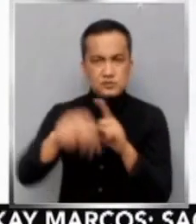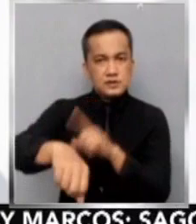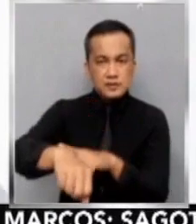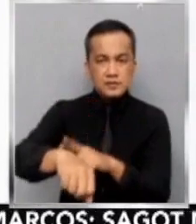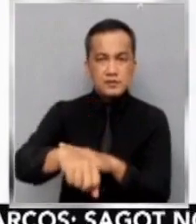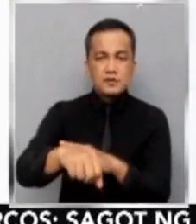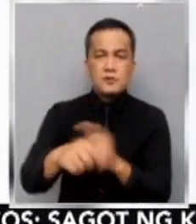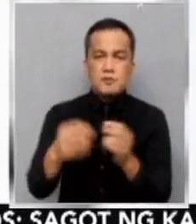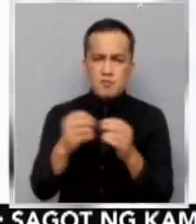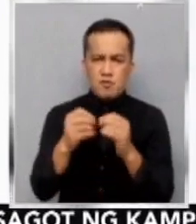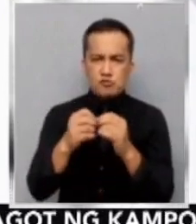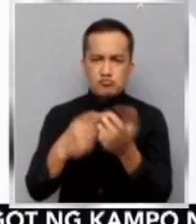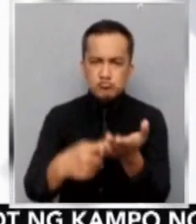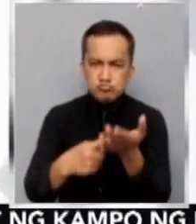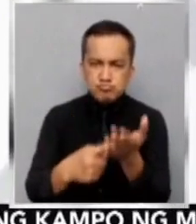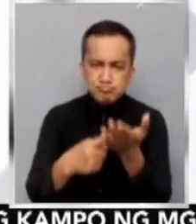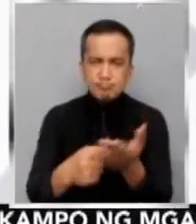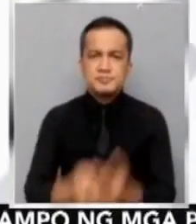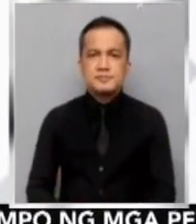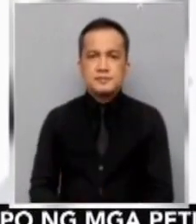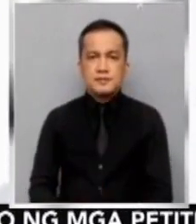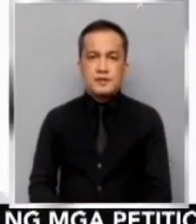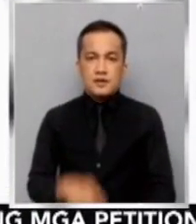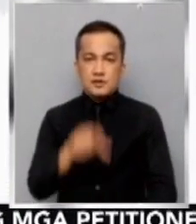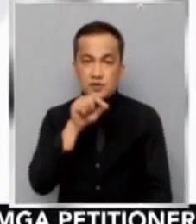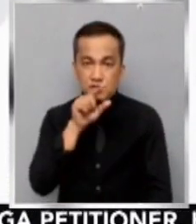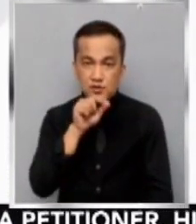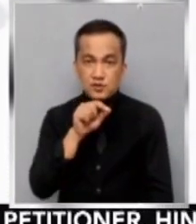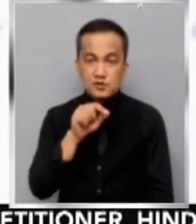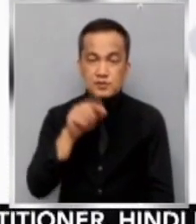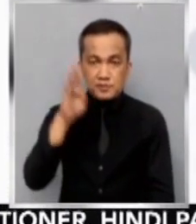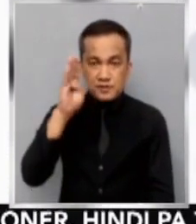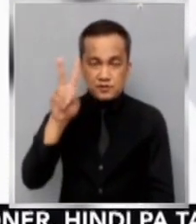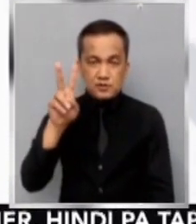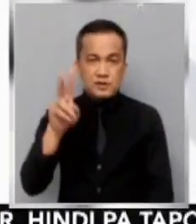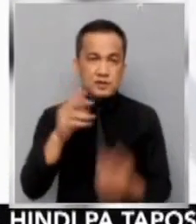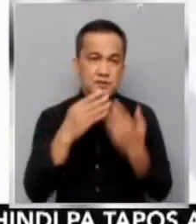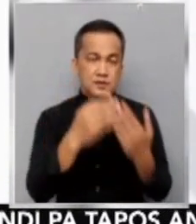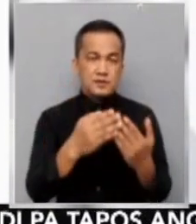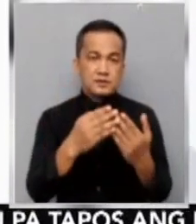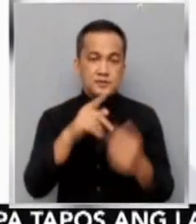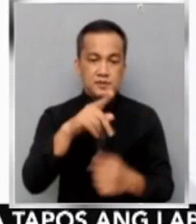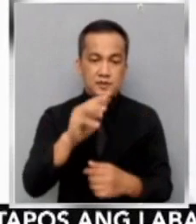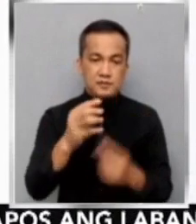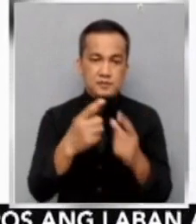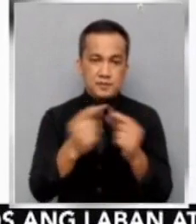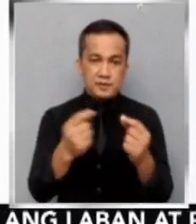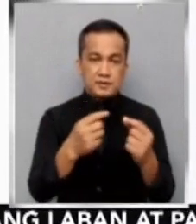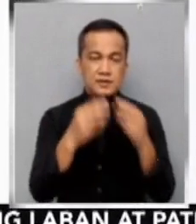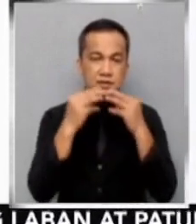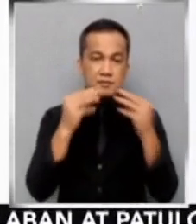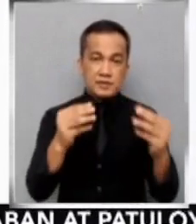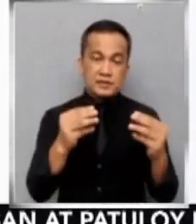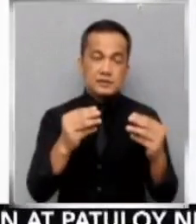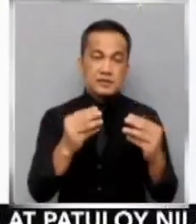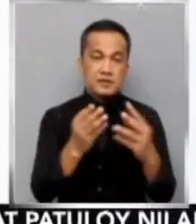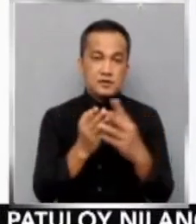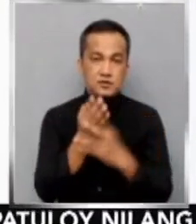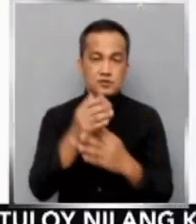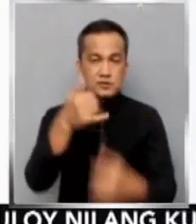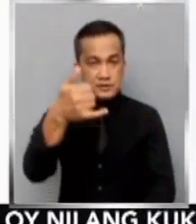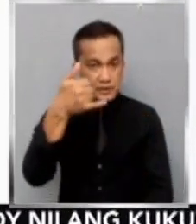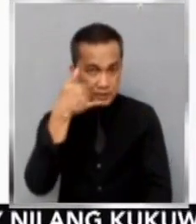pag-uusap. Sa isang tweet, nagpasalamat si Marcos sa Prime Minister ng Japan sa naging mensahe nito sa pamamagitan ng telepono.